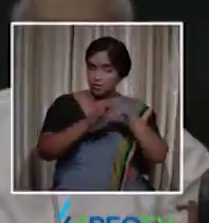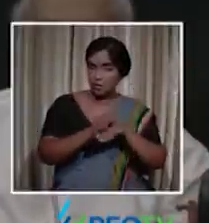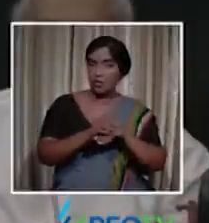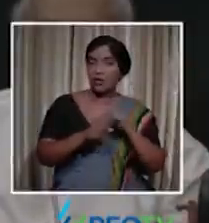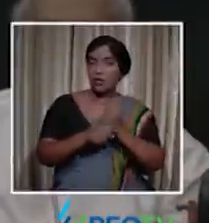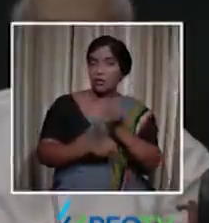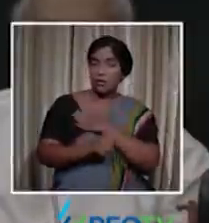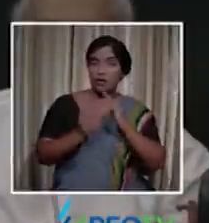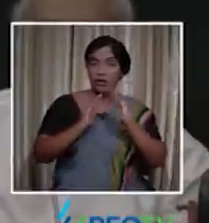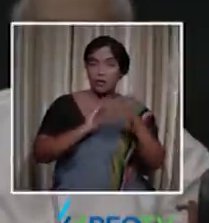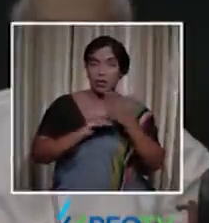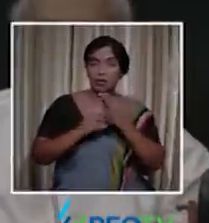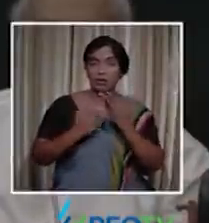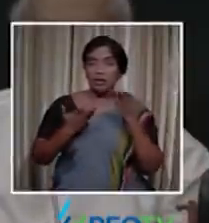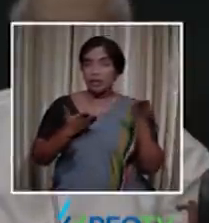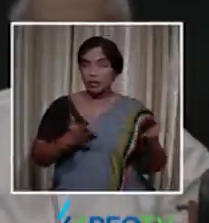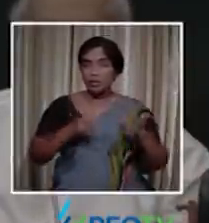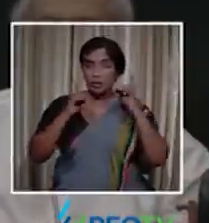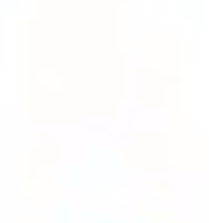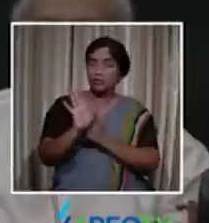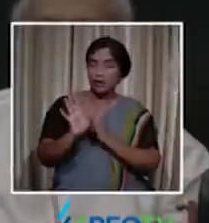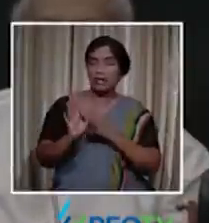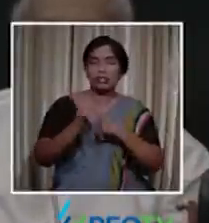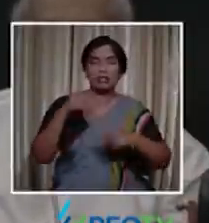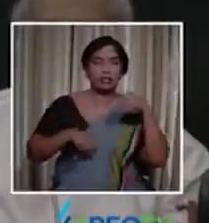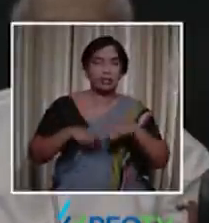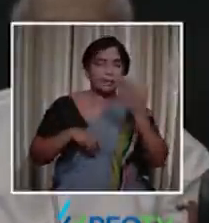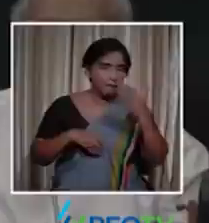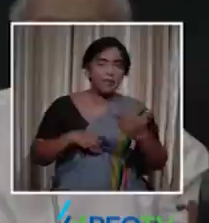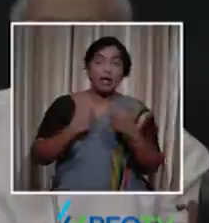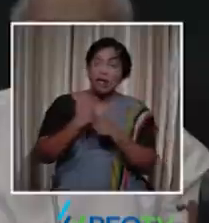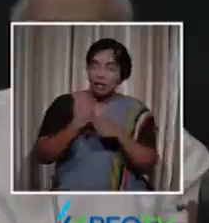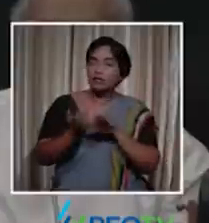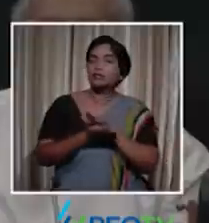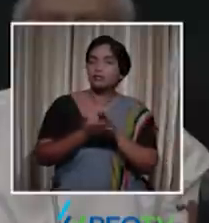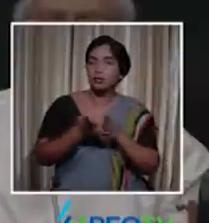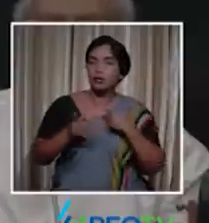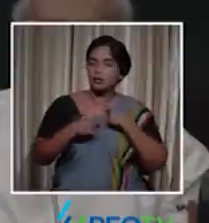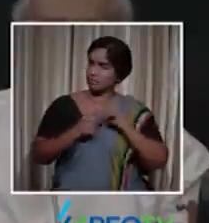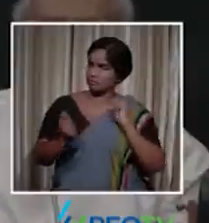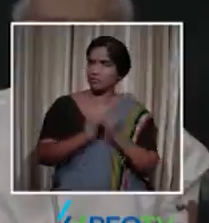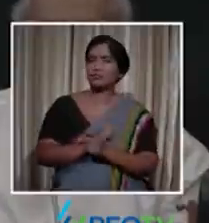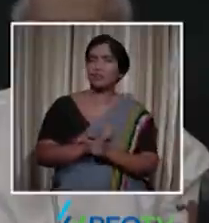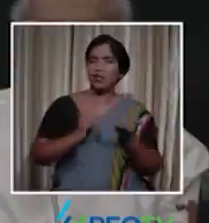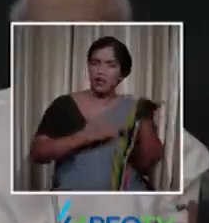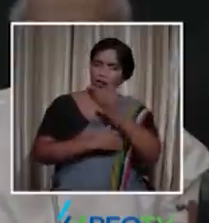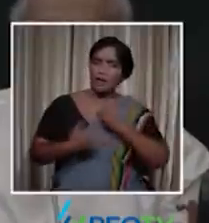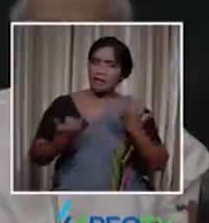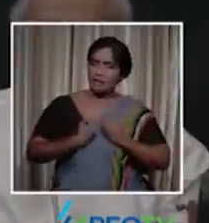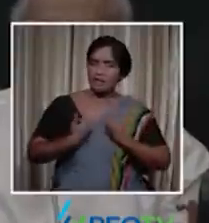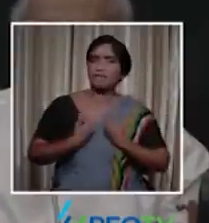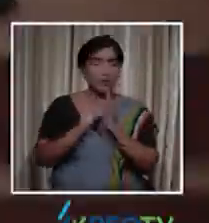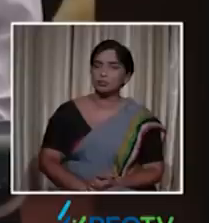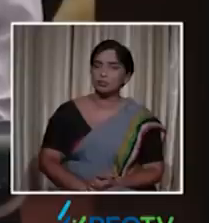ගෝටා ගෝගමේ තරුණයන්ට එපා වෙලා තියෙන මේවා සම්ප්‍රදායික දේශපාලන කරුණා කළ හැදිලා එන්න අපි ඔක්කොම වෙනස් වෙමු අපි ඔක්කොම වැඩිකරුවෝ